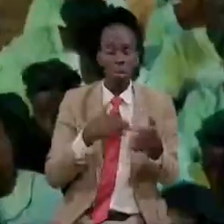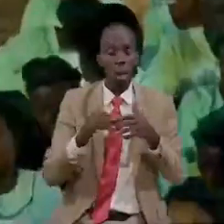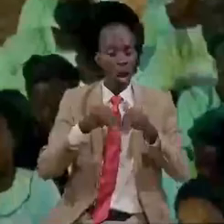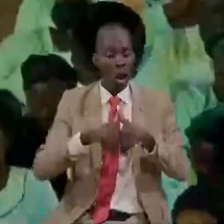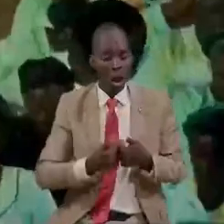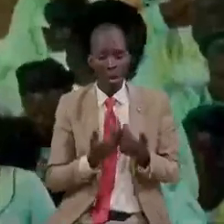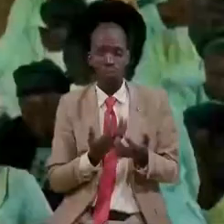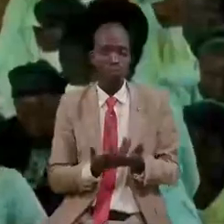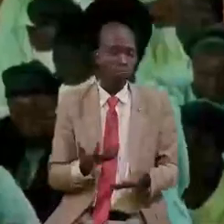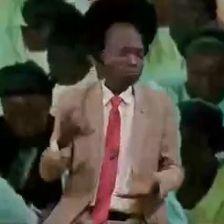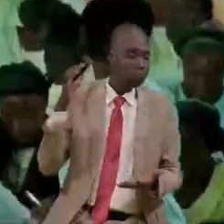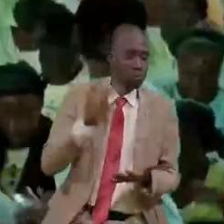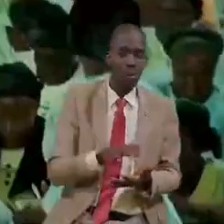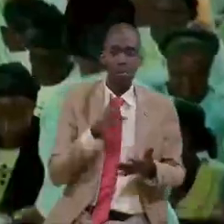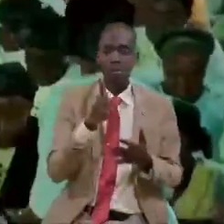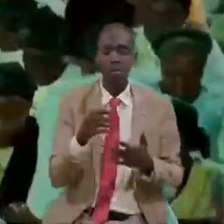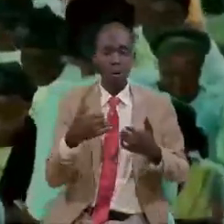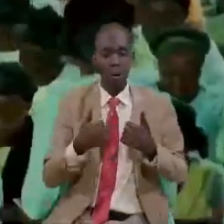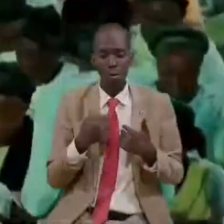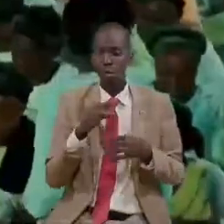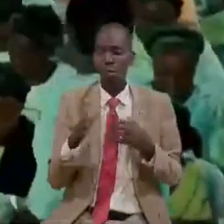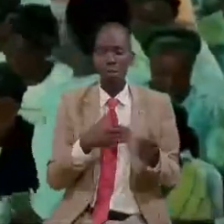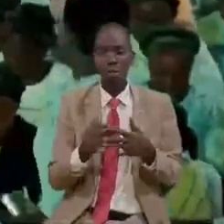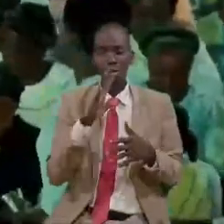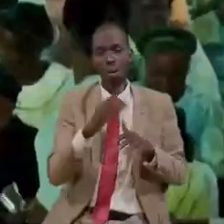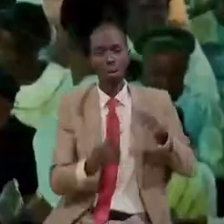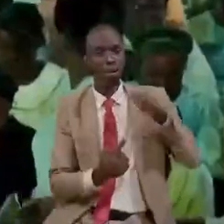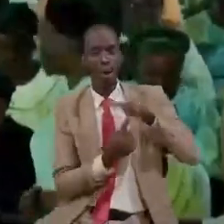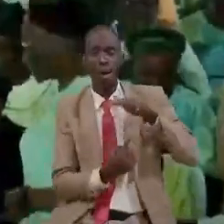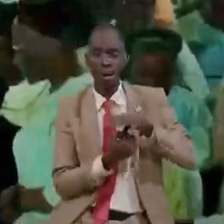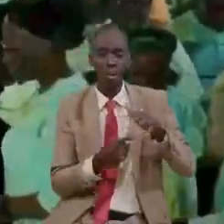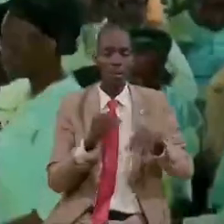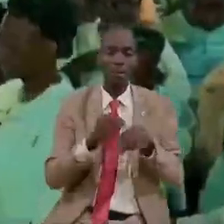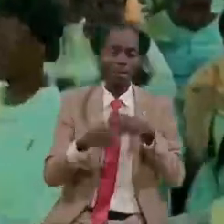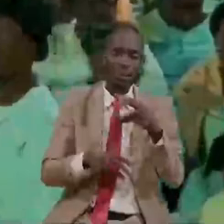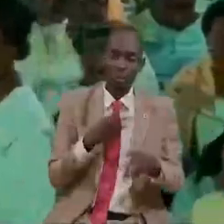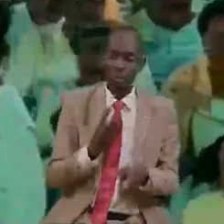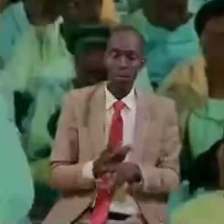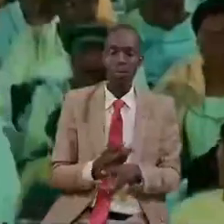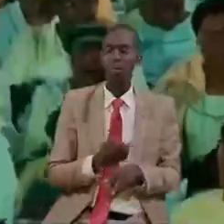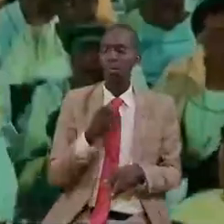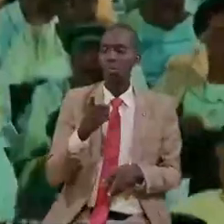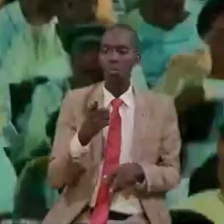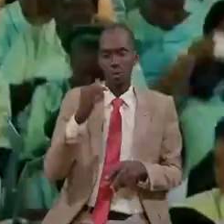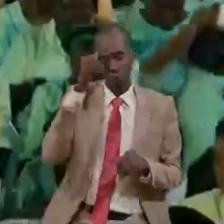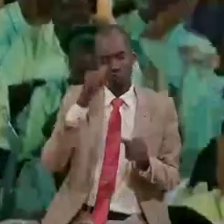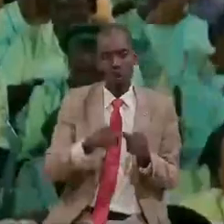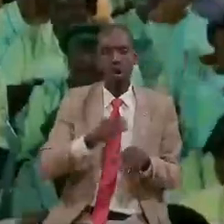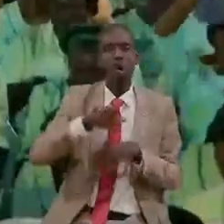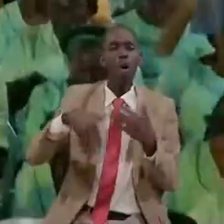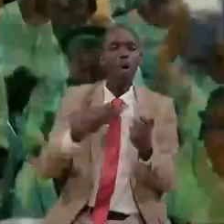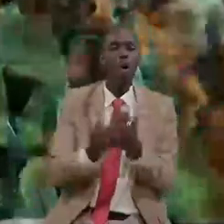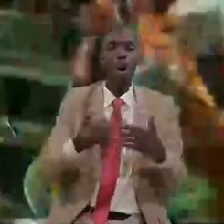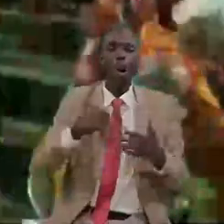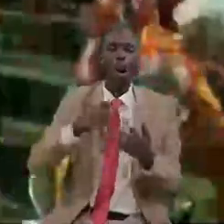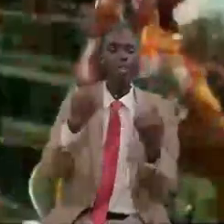les richesses, la popularité, vous ont rendu élancé de son péché et sont privés de la gloire de Dieu. Vous